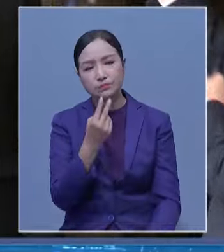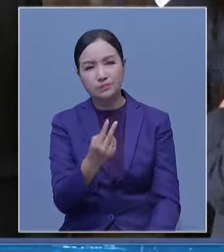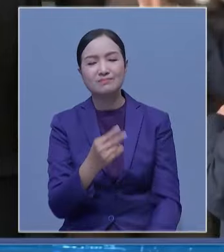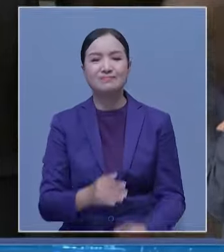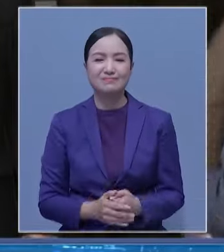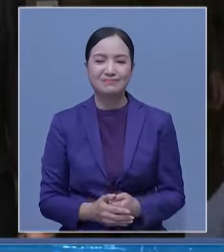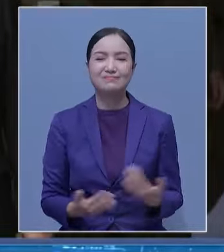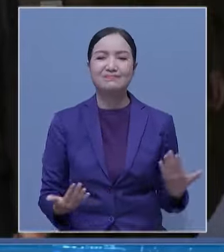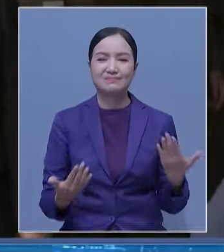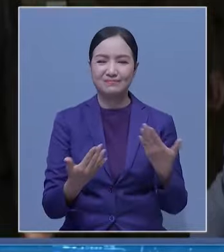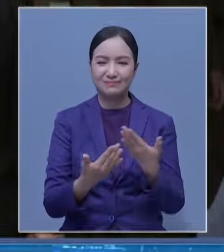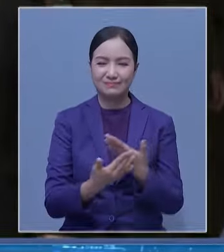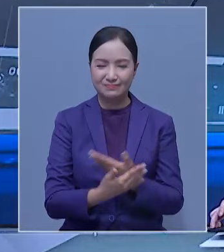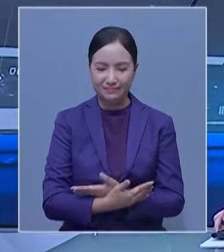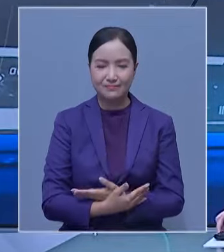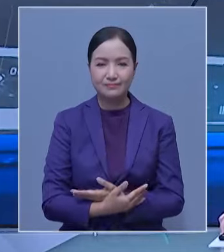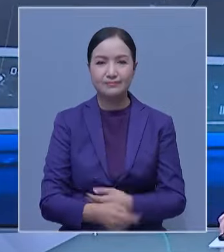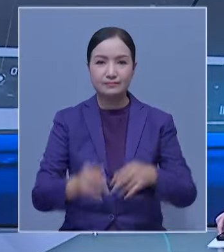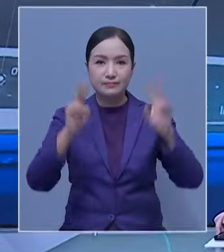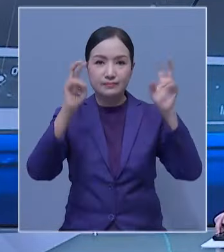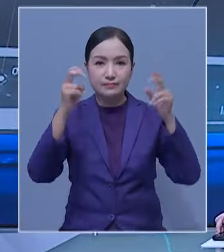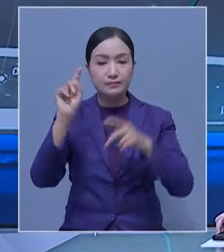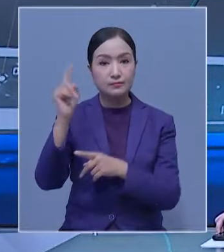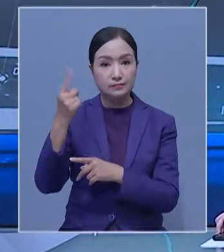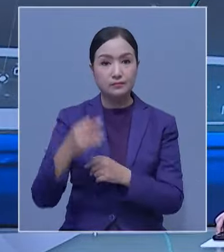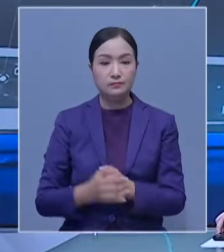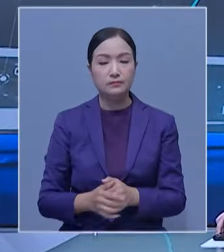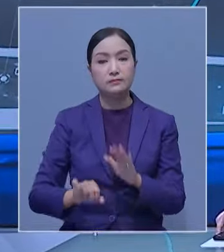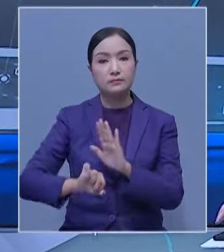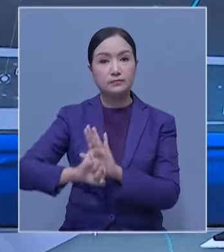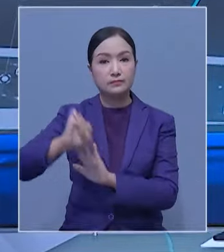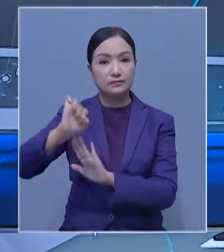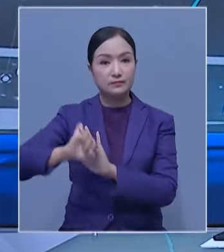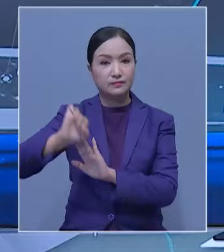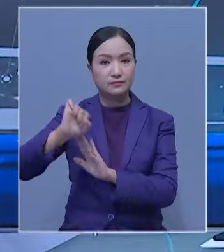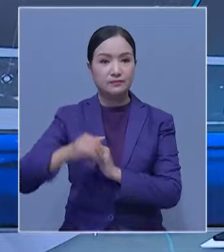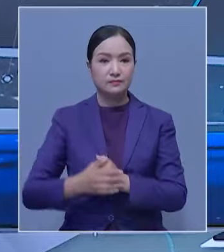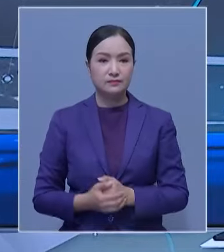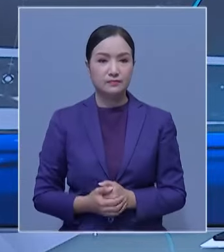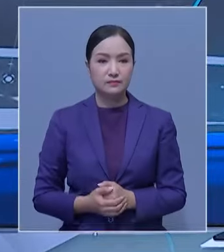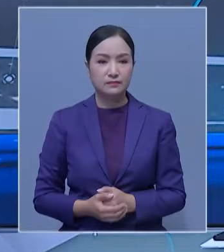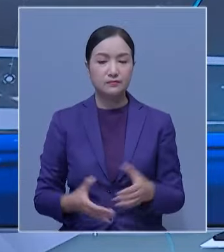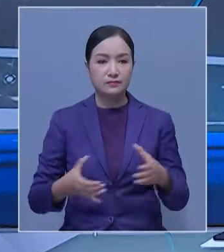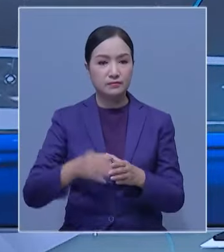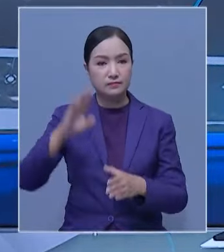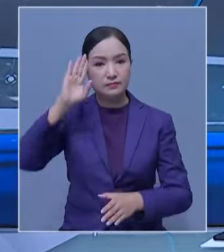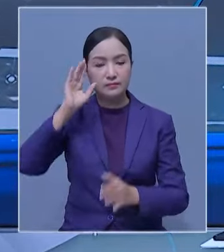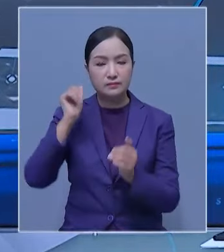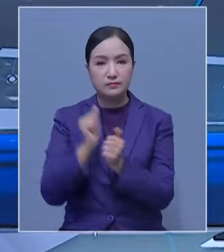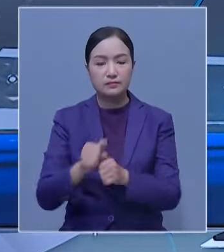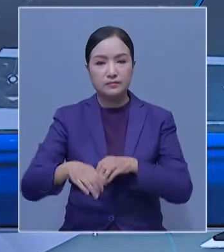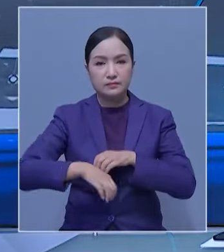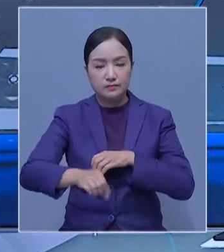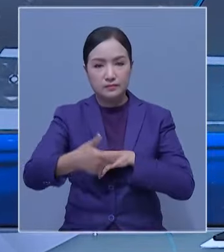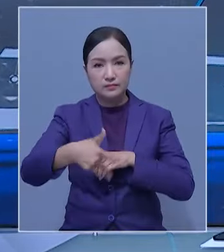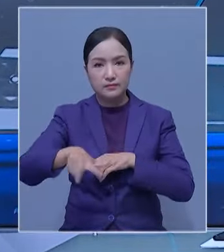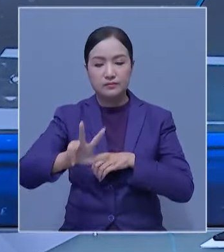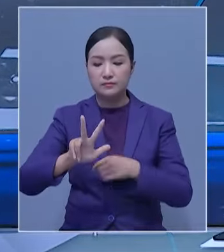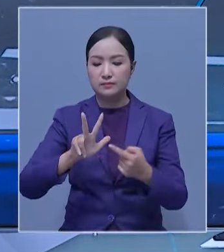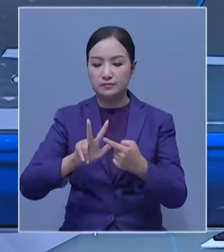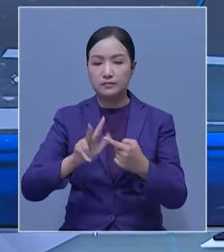อ่ะสลับไปดูเรื่องนี้บ้างดีกว่าคุณจอท่านผู้ชมไปดูที่เชียงใหม่นะครับทางเจ้าหน้าที่ตำรวจภาค 5ร่วมกับ